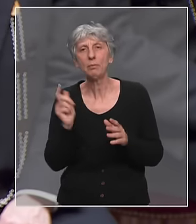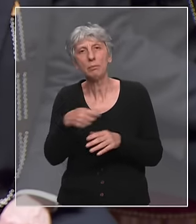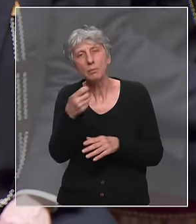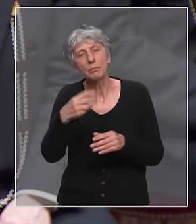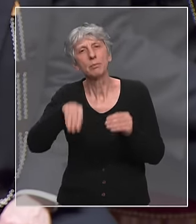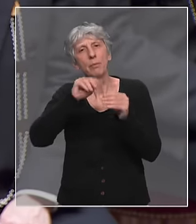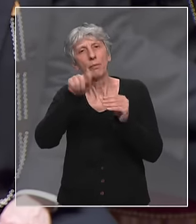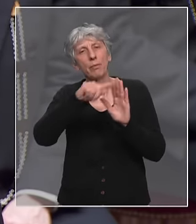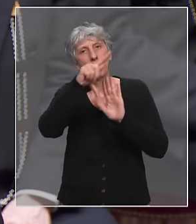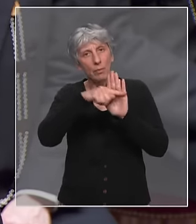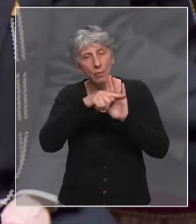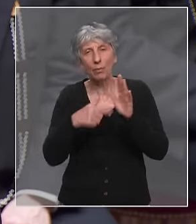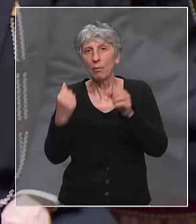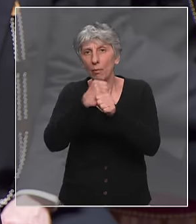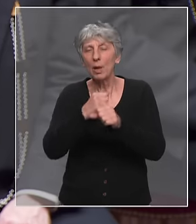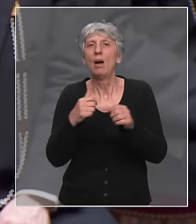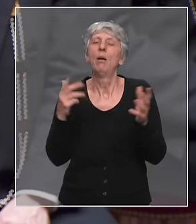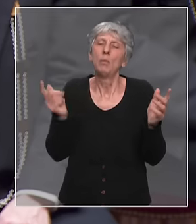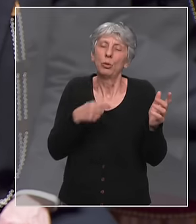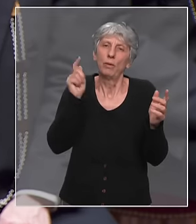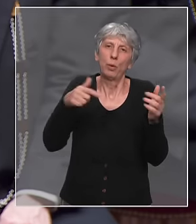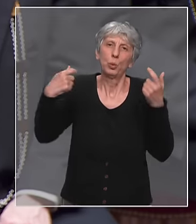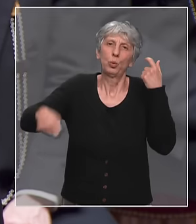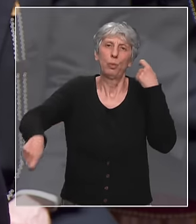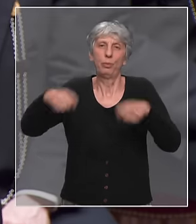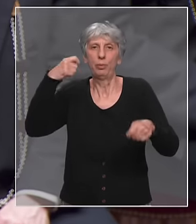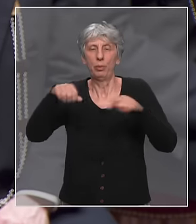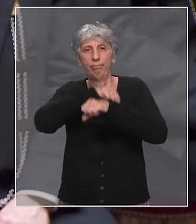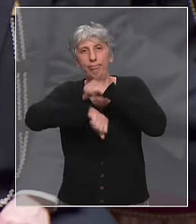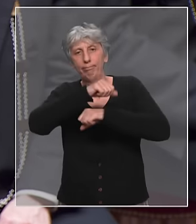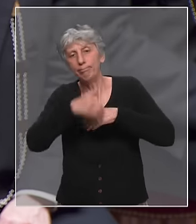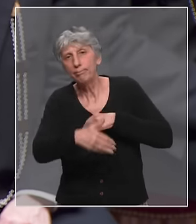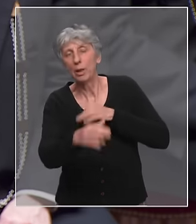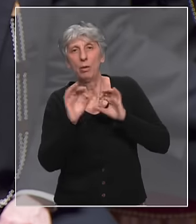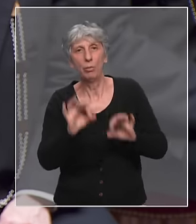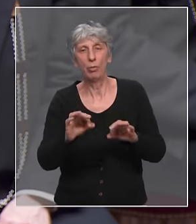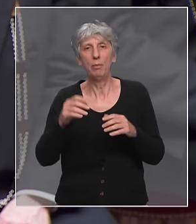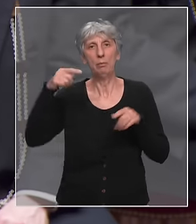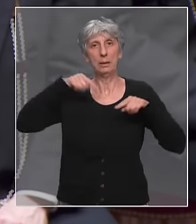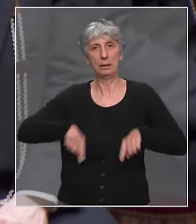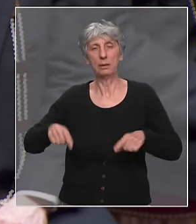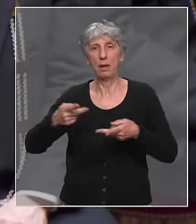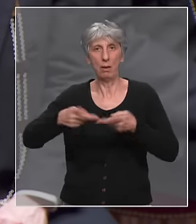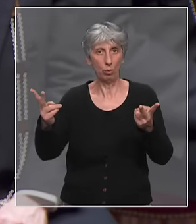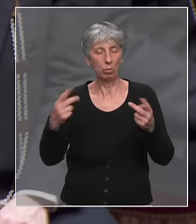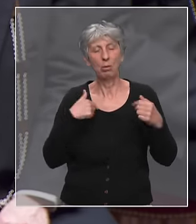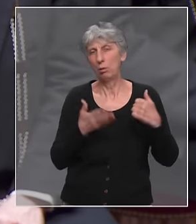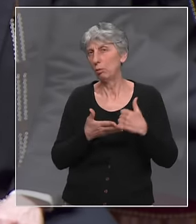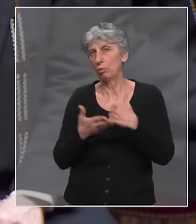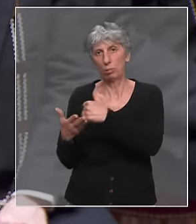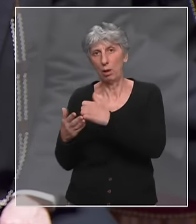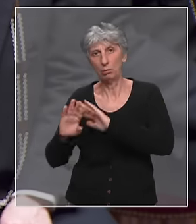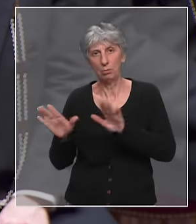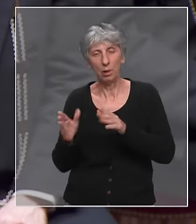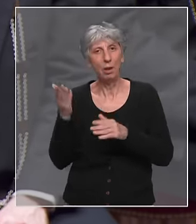puisse se mettre en place avec la souplesse nécessaire à son organisation. C'est précisément ce qu'a annoncé la ministre, et je le soutiens pleinement. Elle